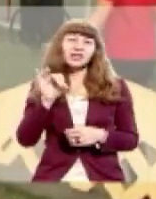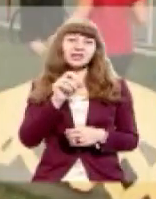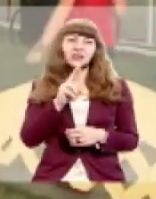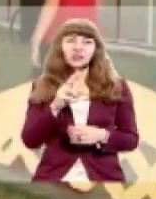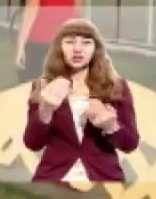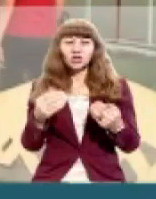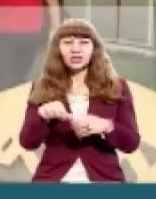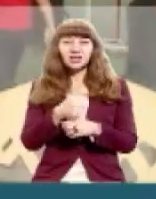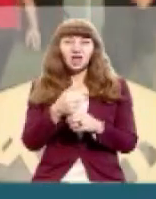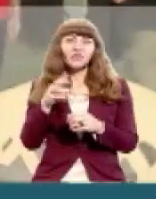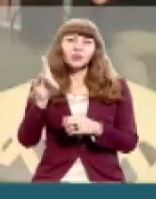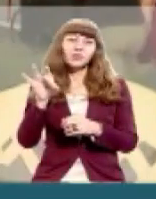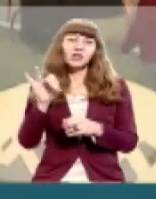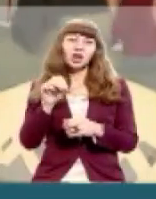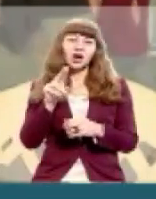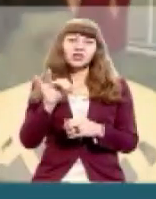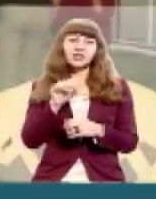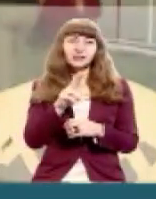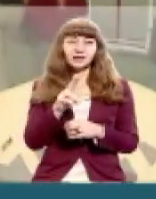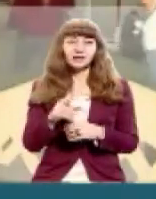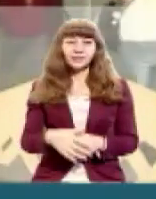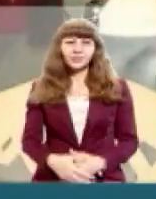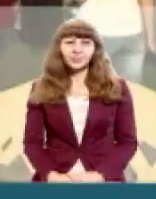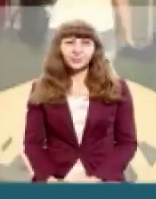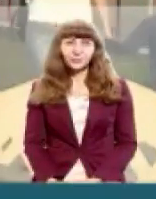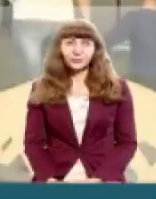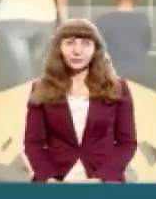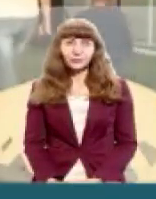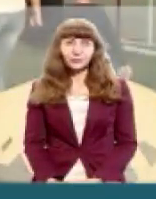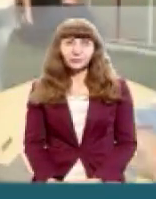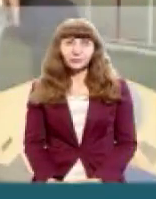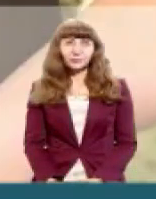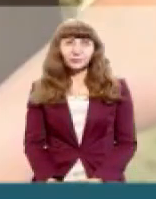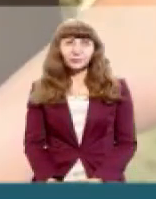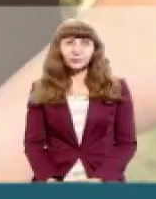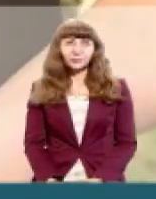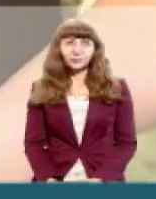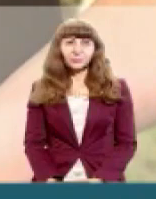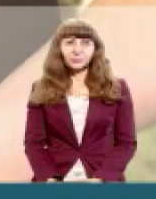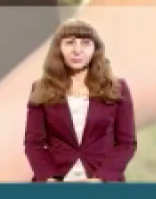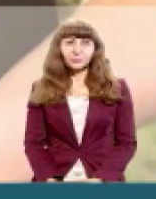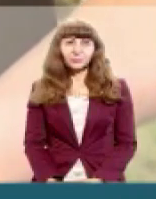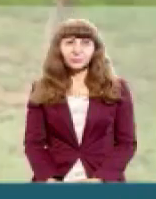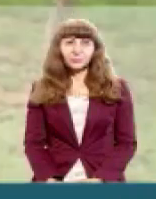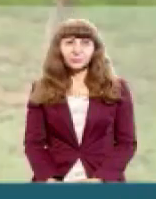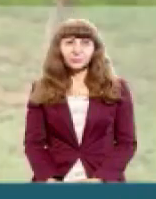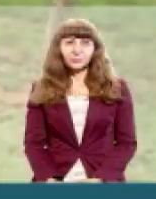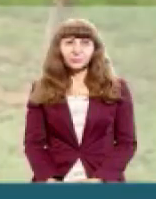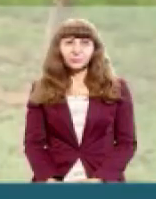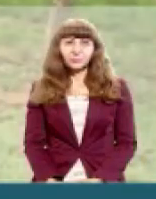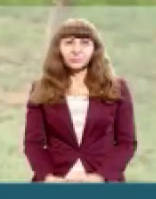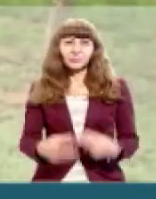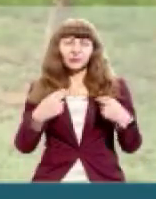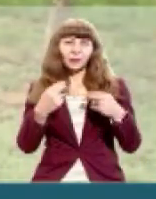Одан кейін аға механик болып жұмыс дедім. Бүгінде бас механик қызметін атқарудамын. Осы қызметте алғашқы дипломды алып жатырмын. Работа